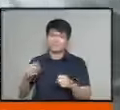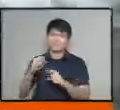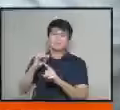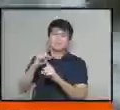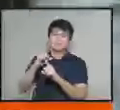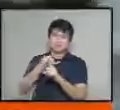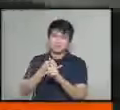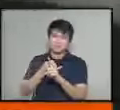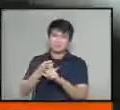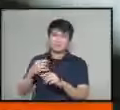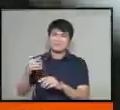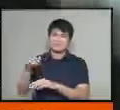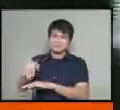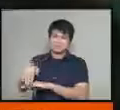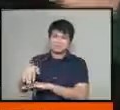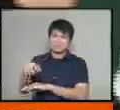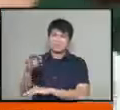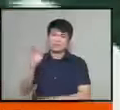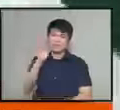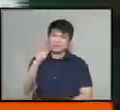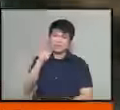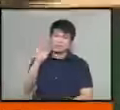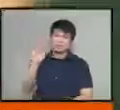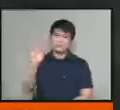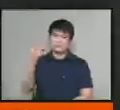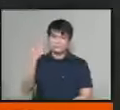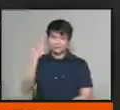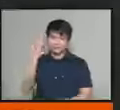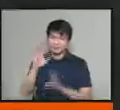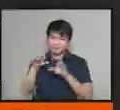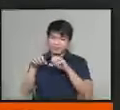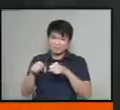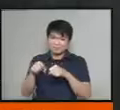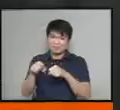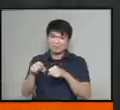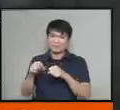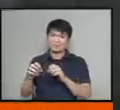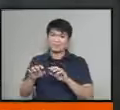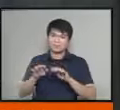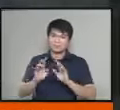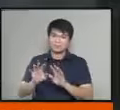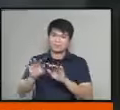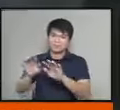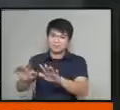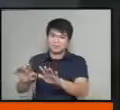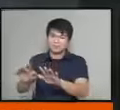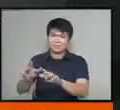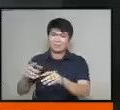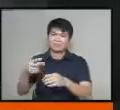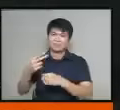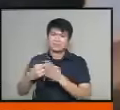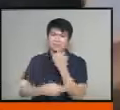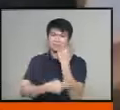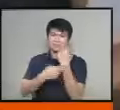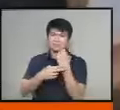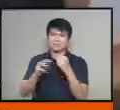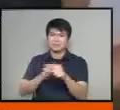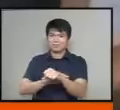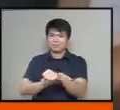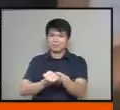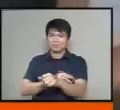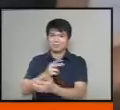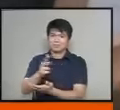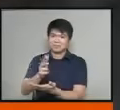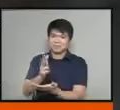Kagabi, marijuana rin na naging dahilan ng kanyang pagkakaaresto sa isang bypass operation sa parking lot ng isang hotel sa Makati. Kasama